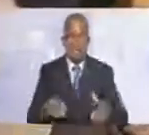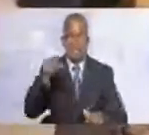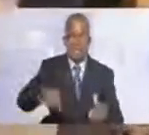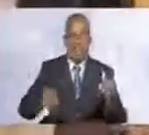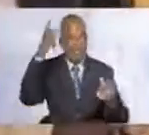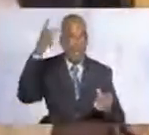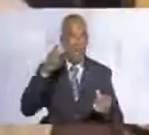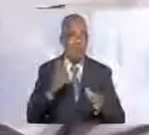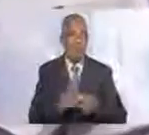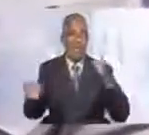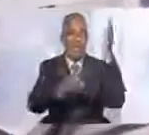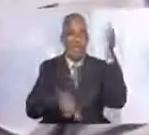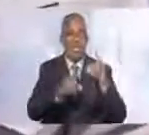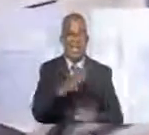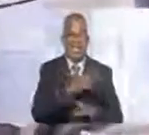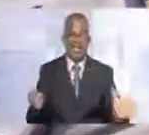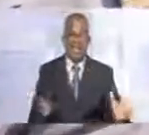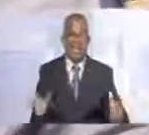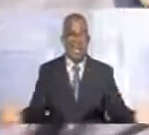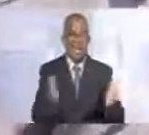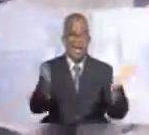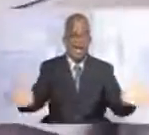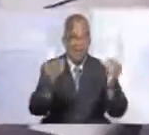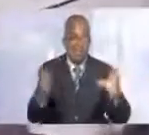des régions par intérim qui souhaite plus d'actions au profit de la